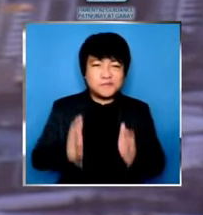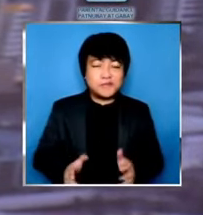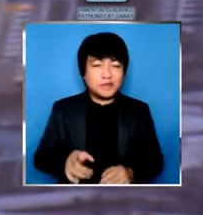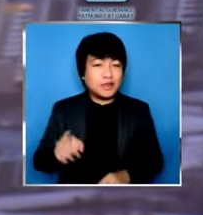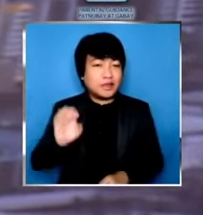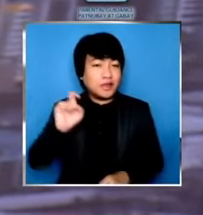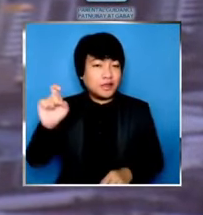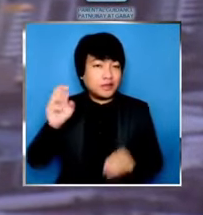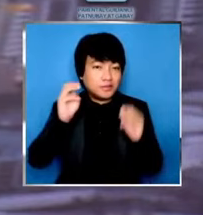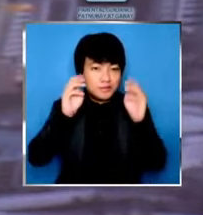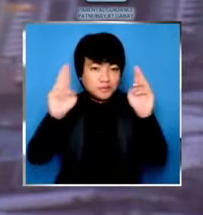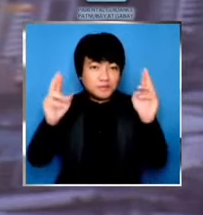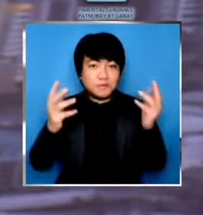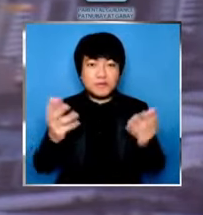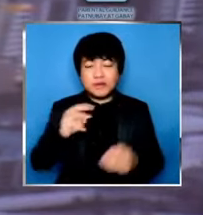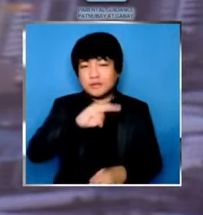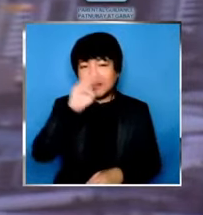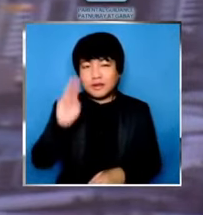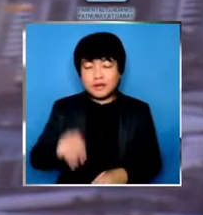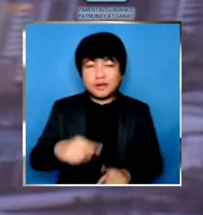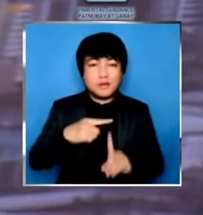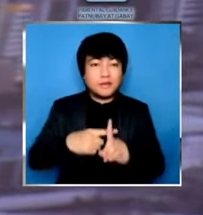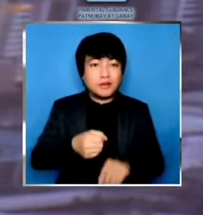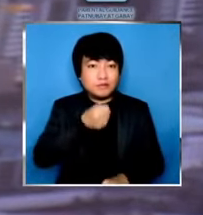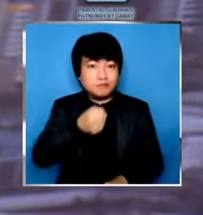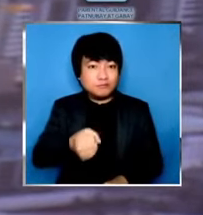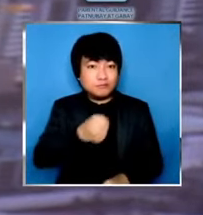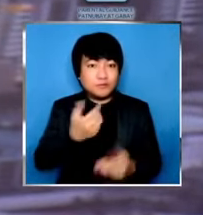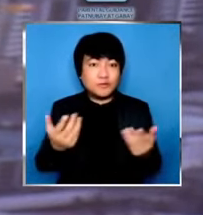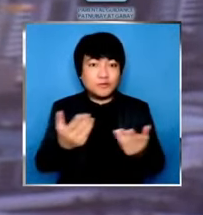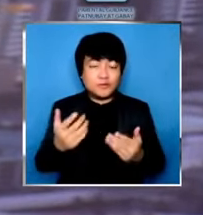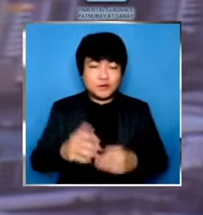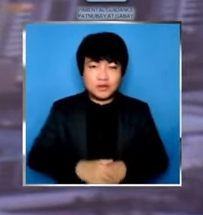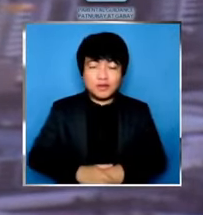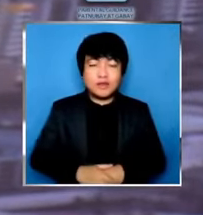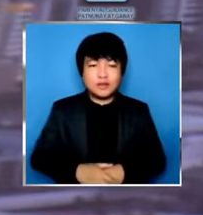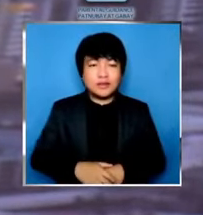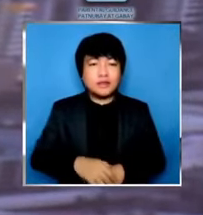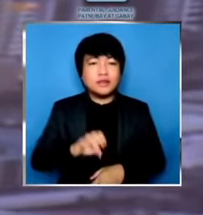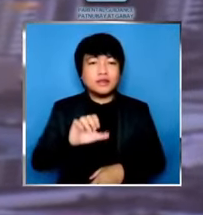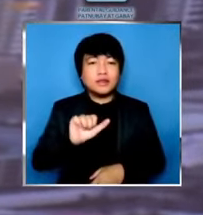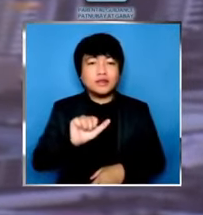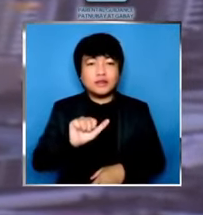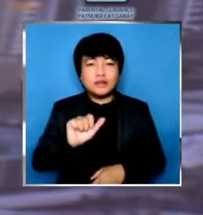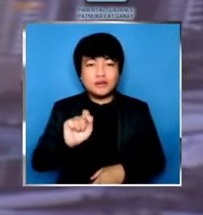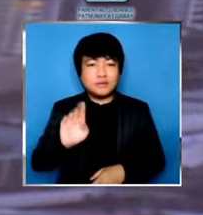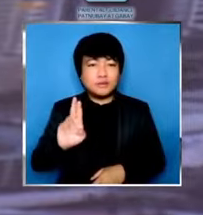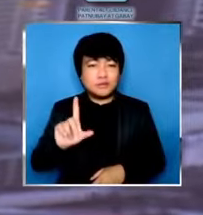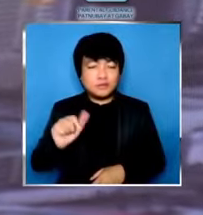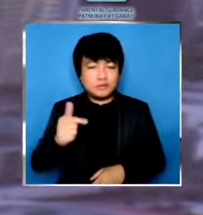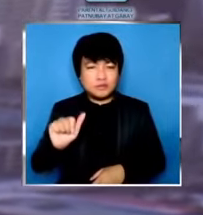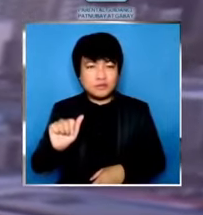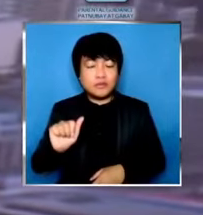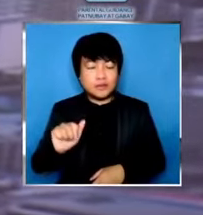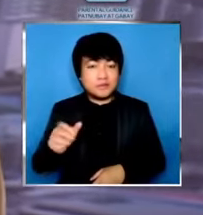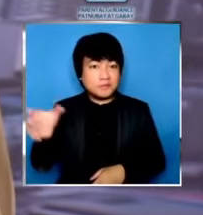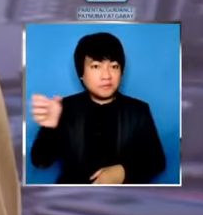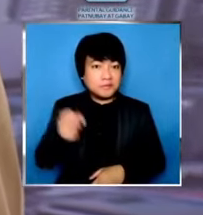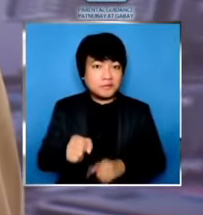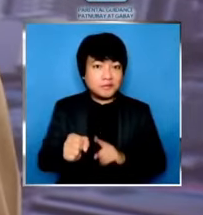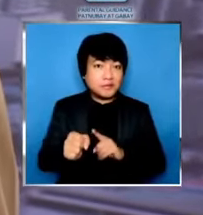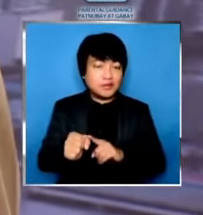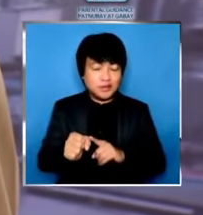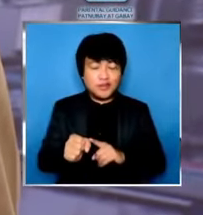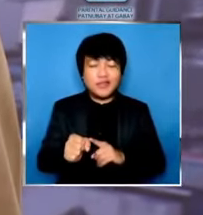artist at co-host ng Eat Bulaga na ngayon. NGL na, not gonna lie na, kasama si Yorme. Ano kaya